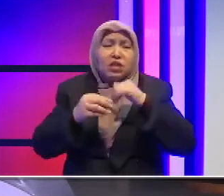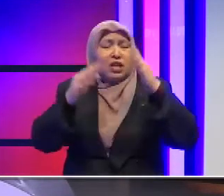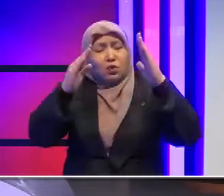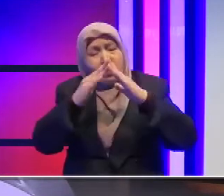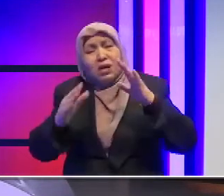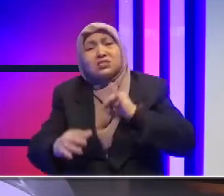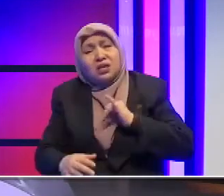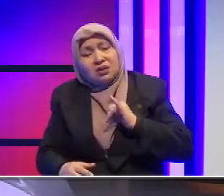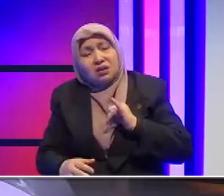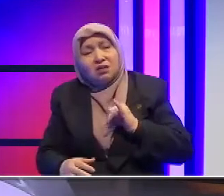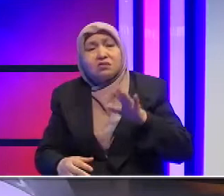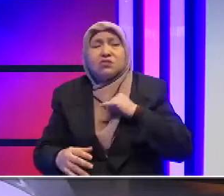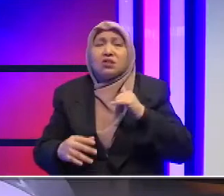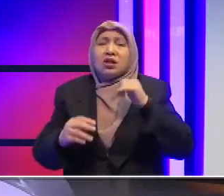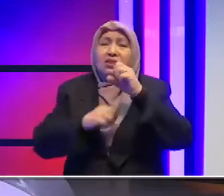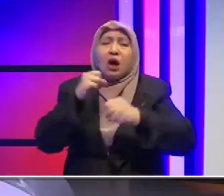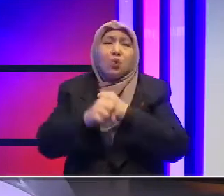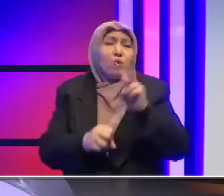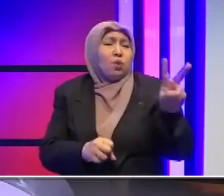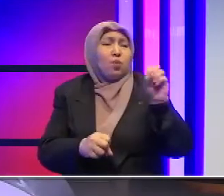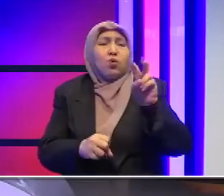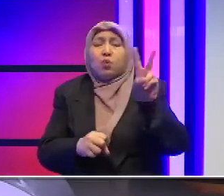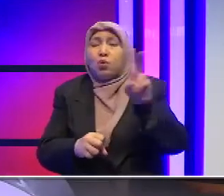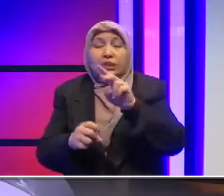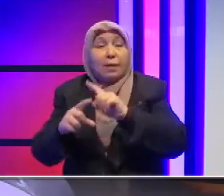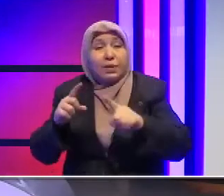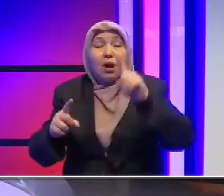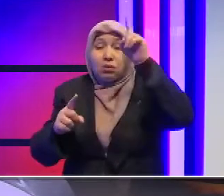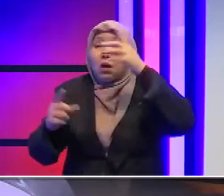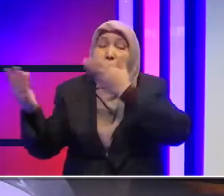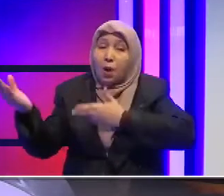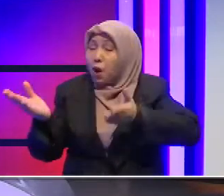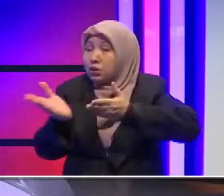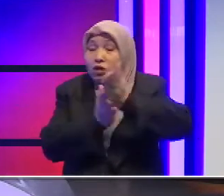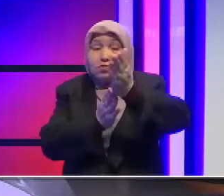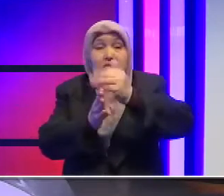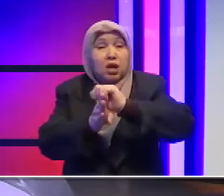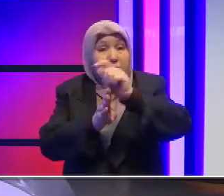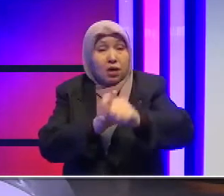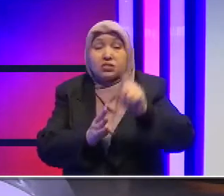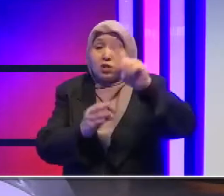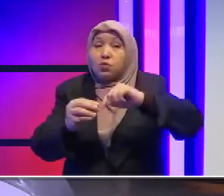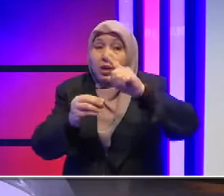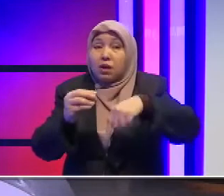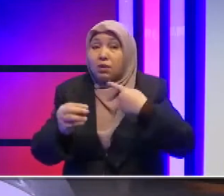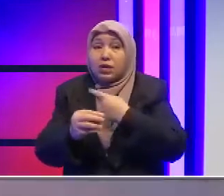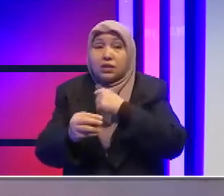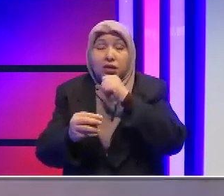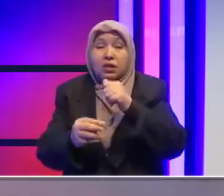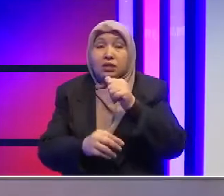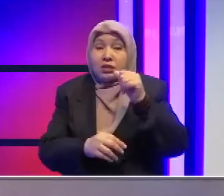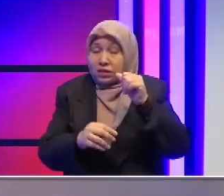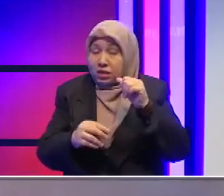saya, tentang tahun 2022 saya, tapi rupanya Allah bawa nun terus sampai ke akhirat ya. Satu bendalah. Ya, mungkin kaitan tengah hari ini kan?